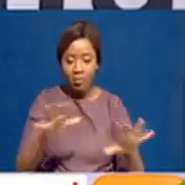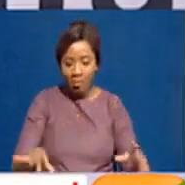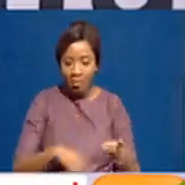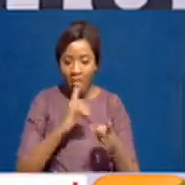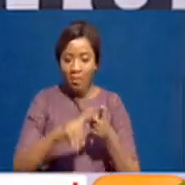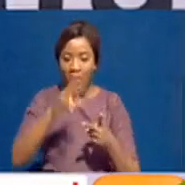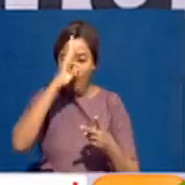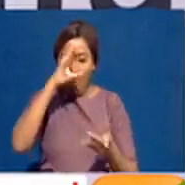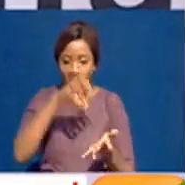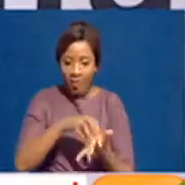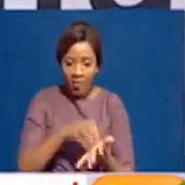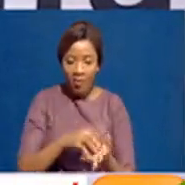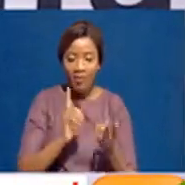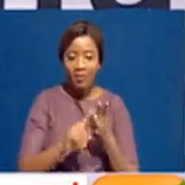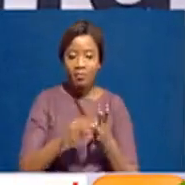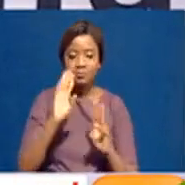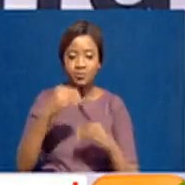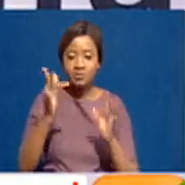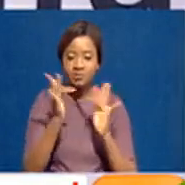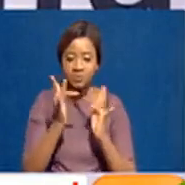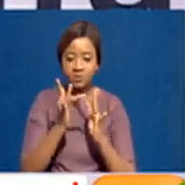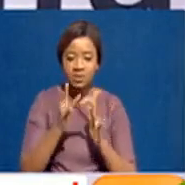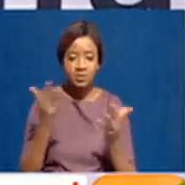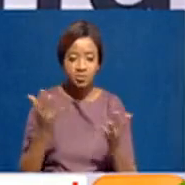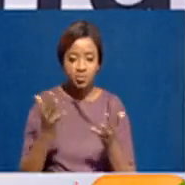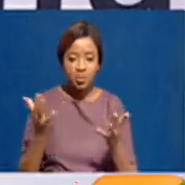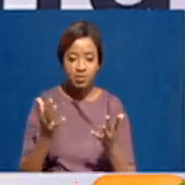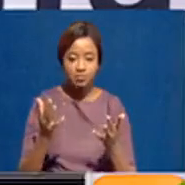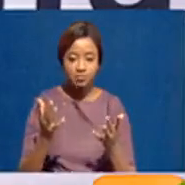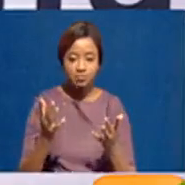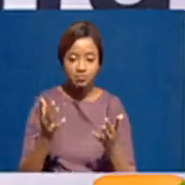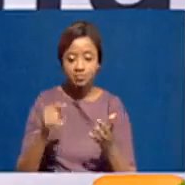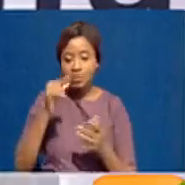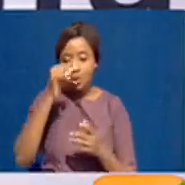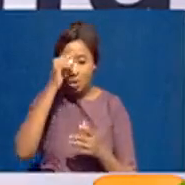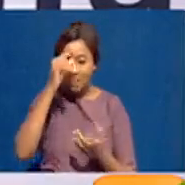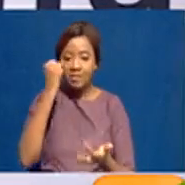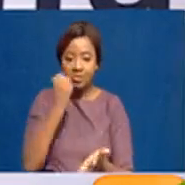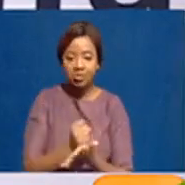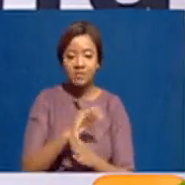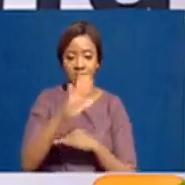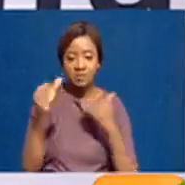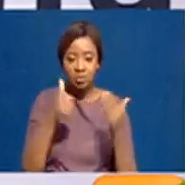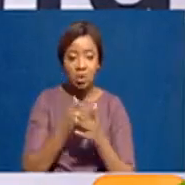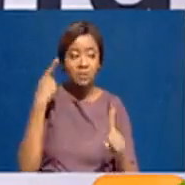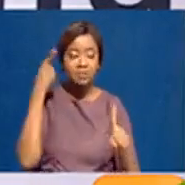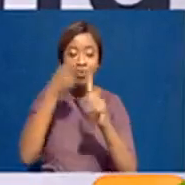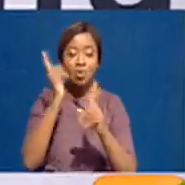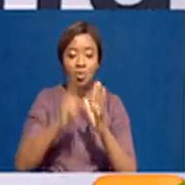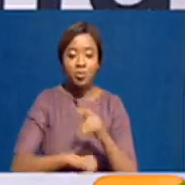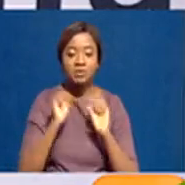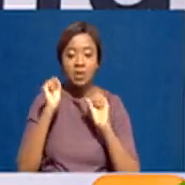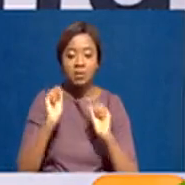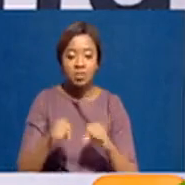kwa police stations, na tutapeleka internet katika maafisi za serikali zote, ili tuwe na ile